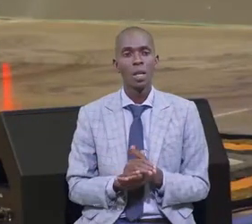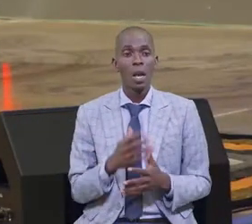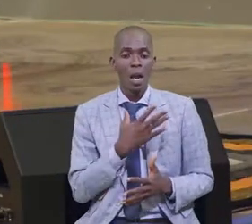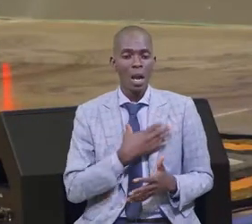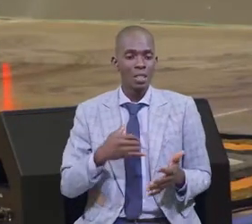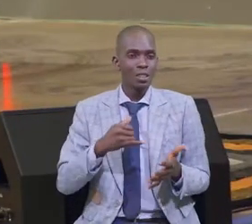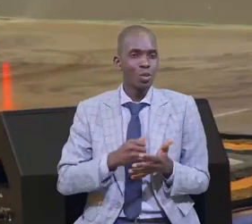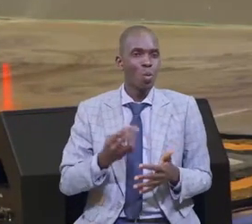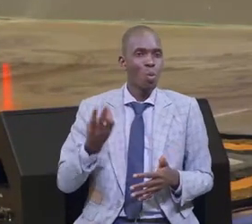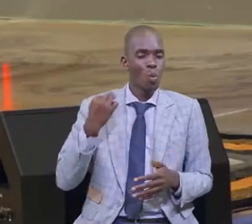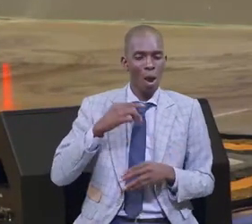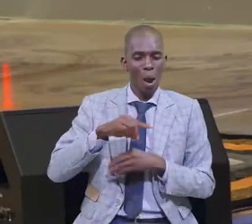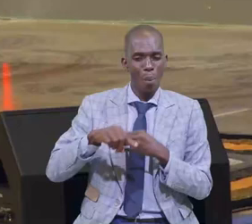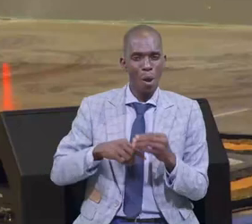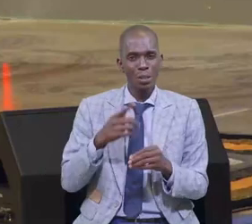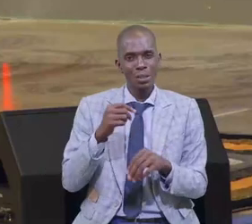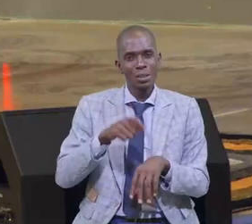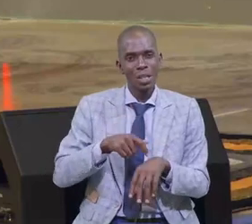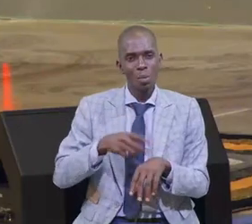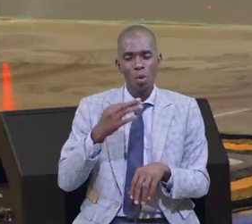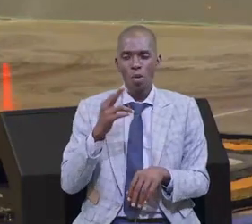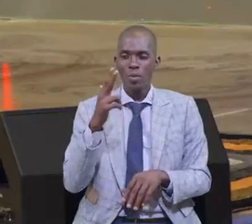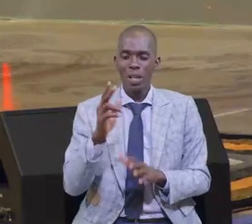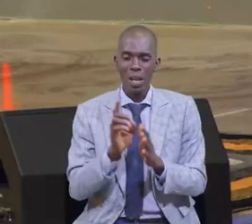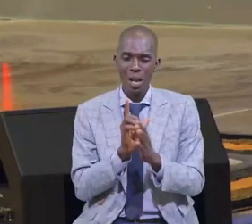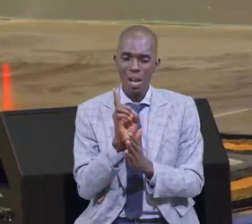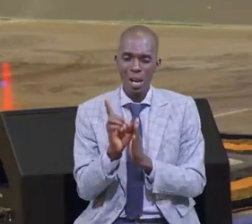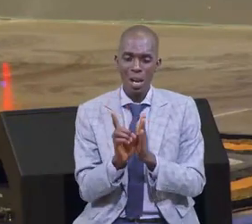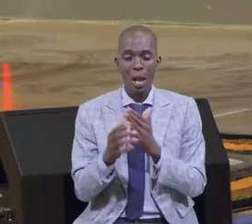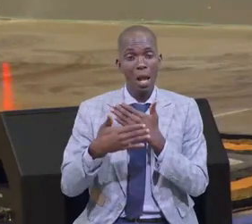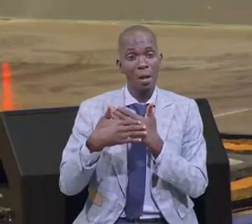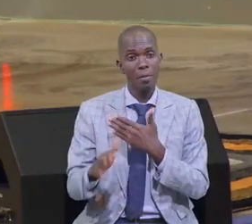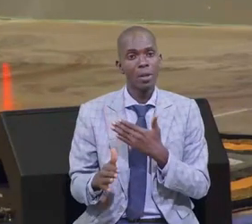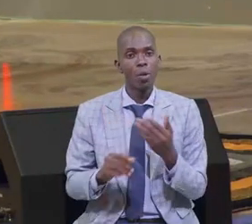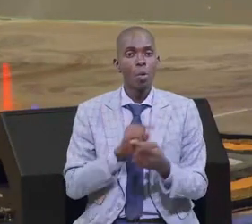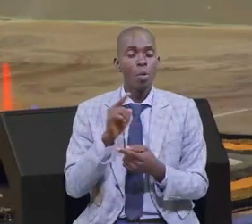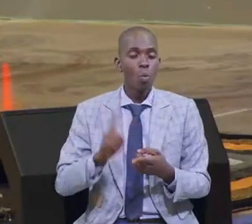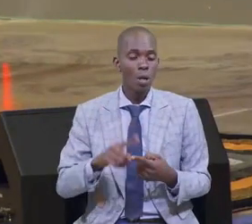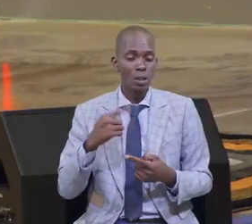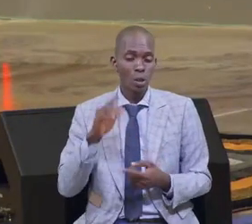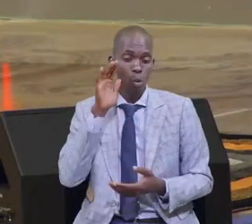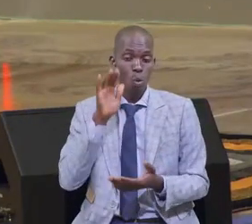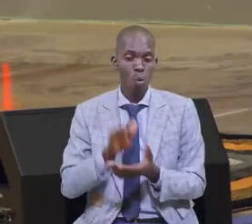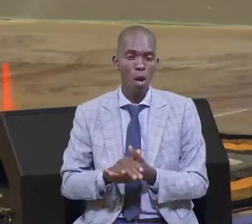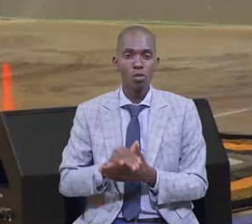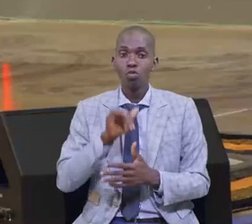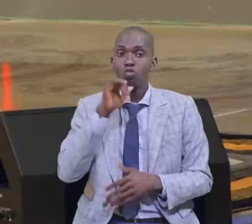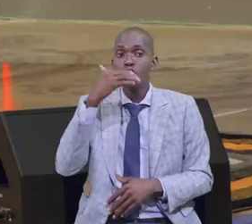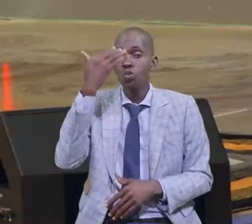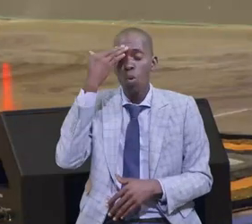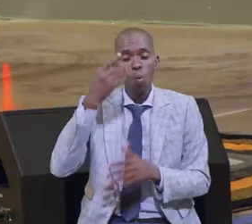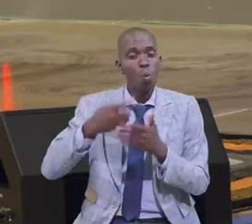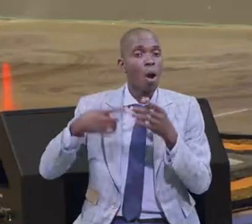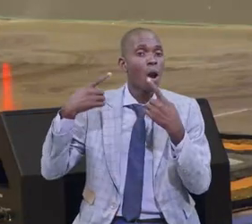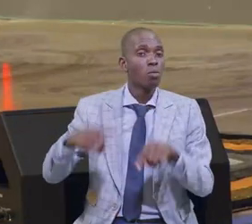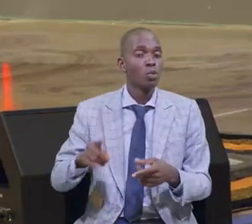Verset 7. Environ 3 heures plus tard, Sa femme entra